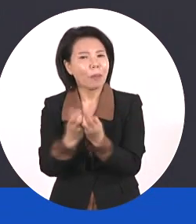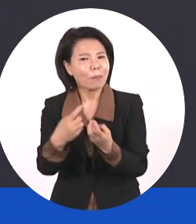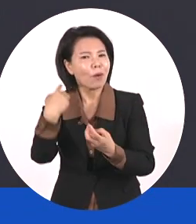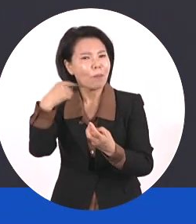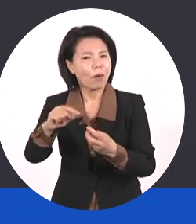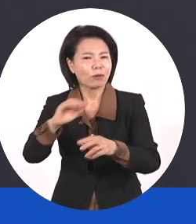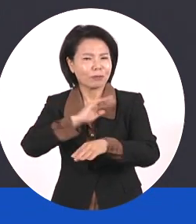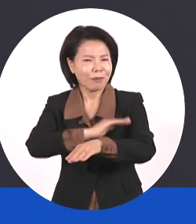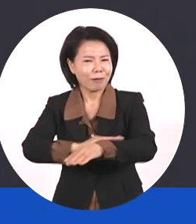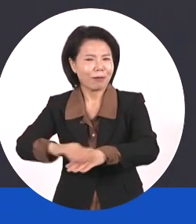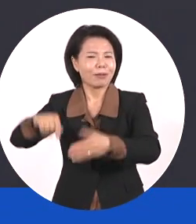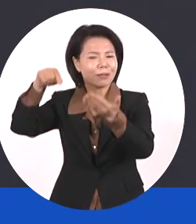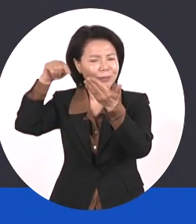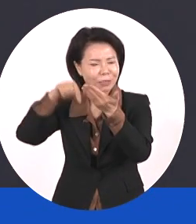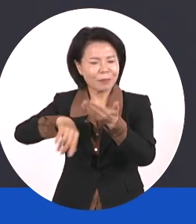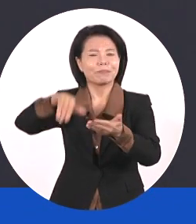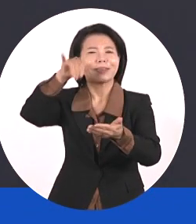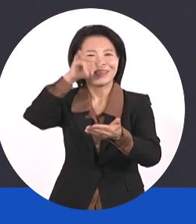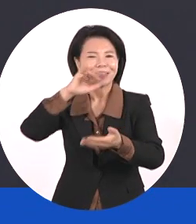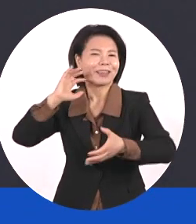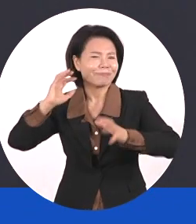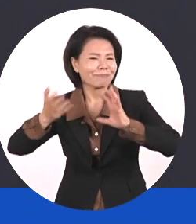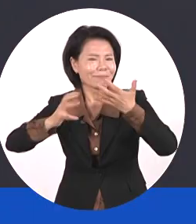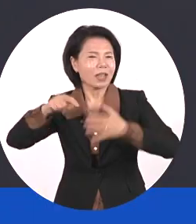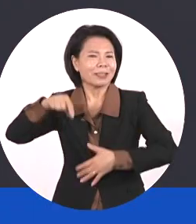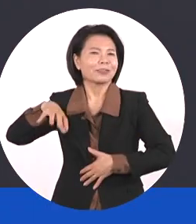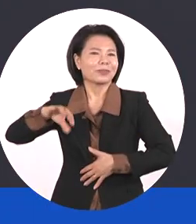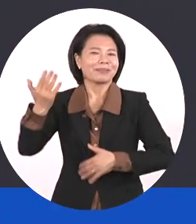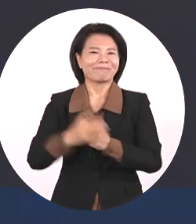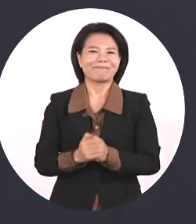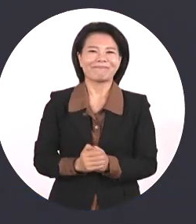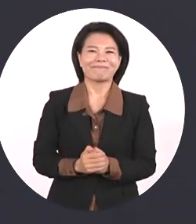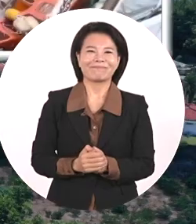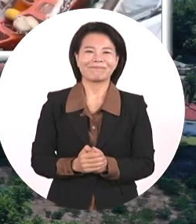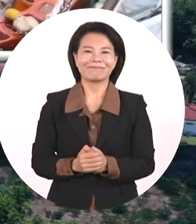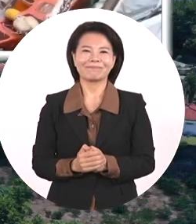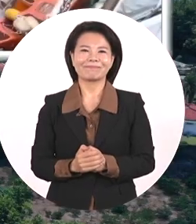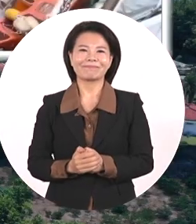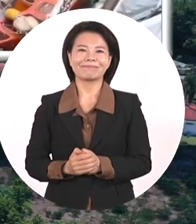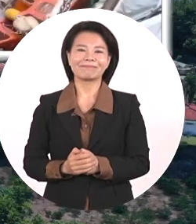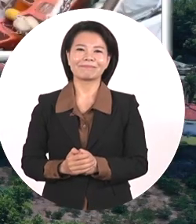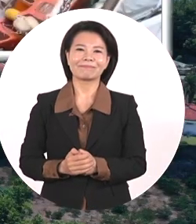협력 방안을 진지하게 논의한 매우 뜻깊은 자리였습니다.